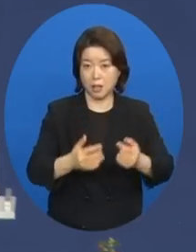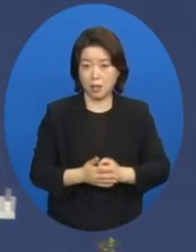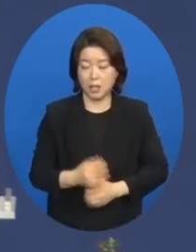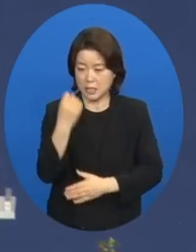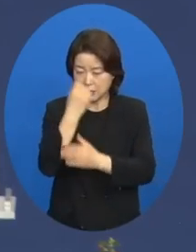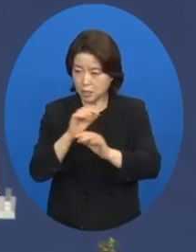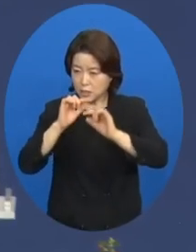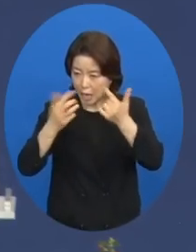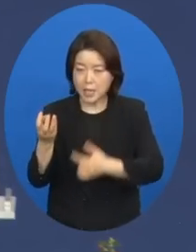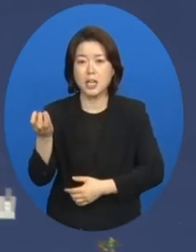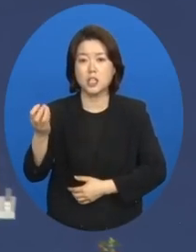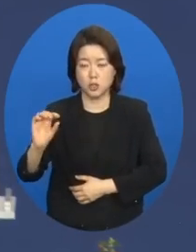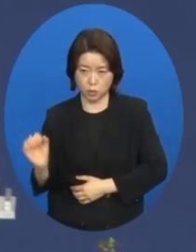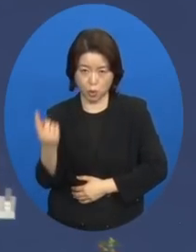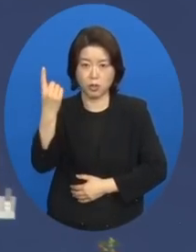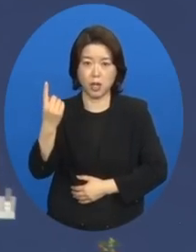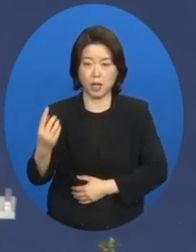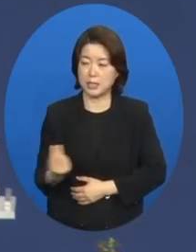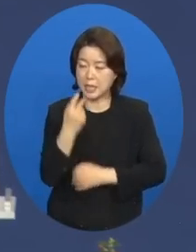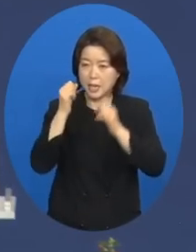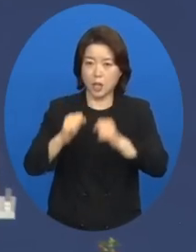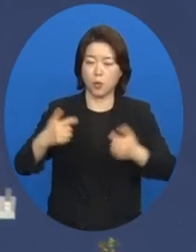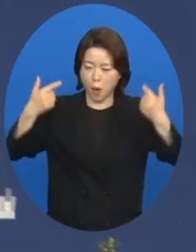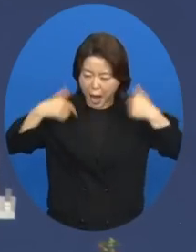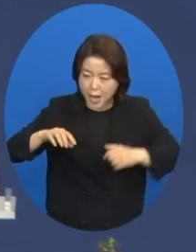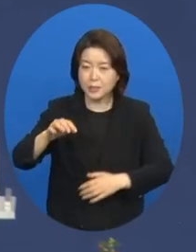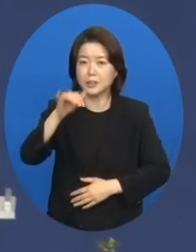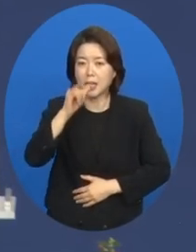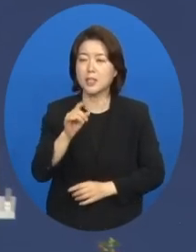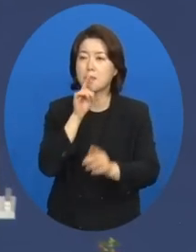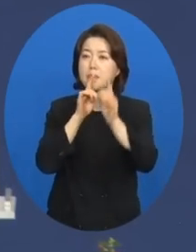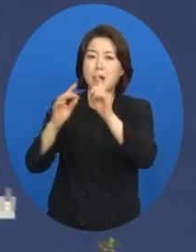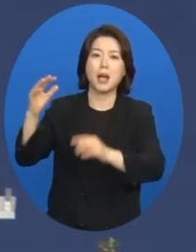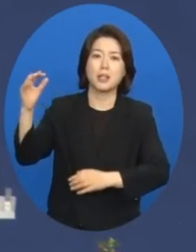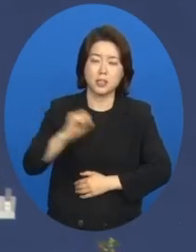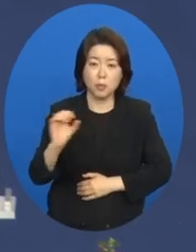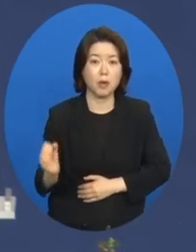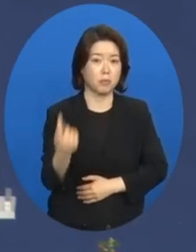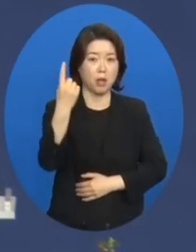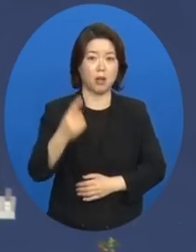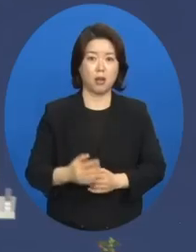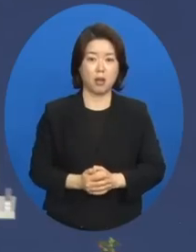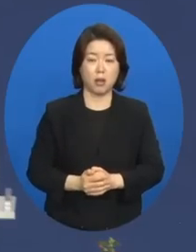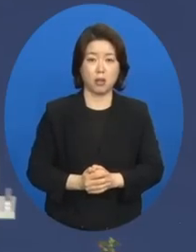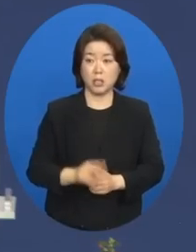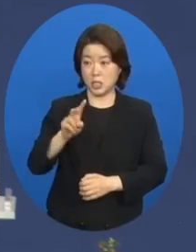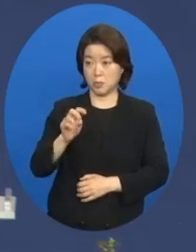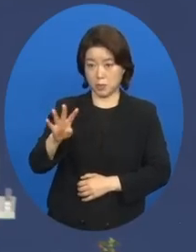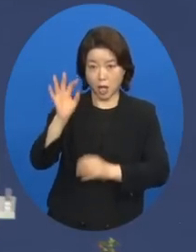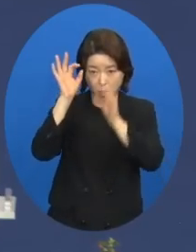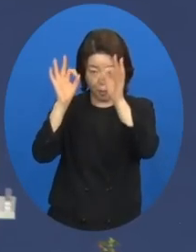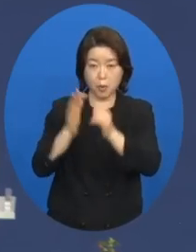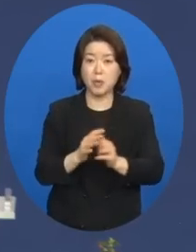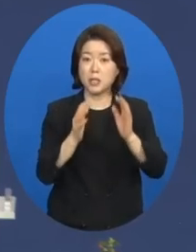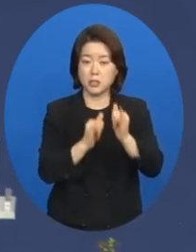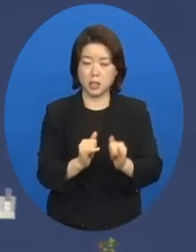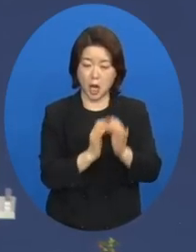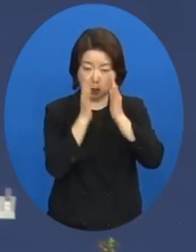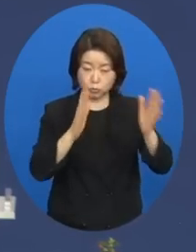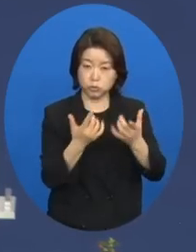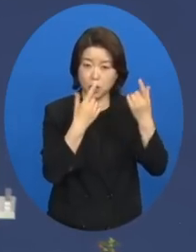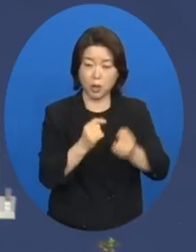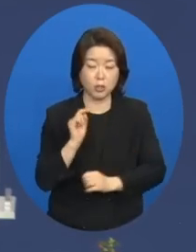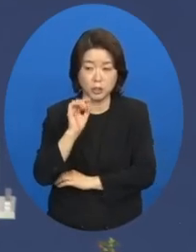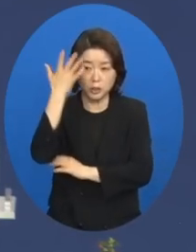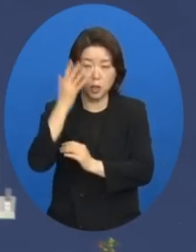썩지 아니할 씨로 된 것이니 살아있고 항상 있는 말씀으로 말미암았느니라. 24절 사람은 풀과 같고 그 영광은